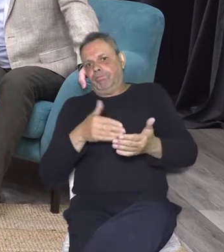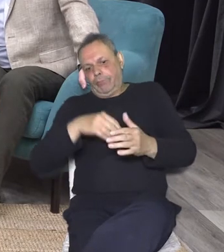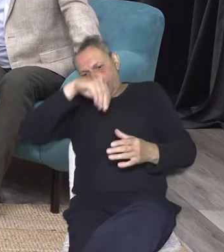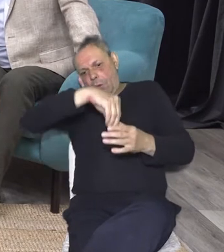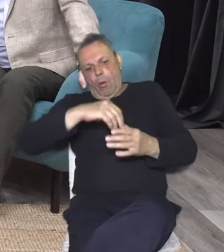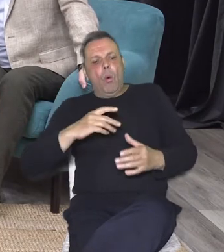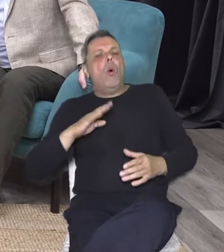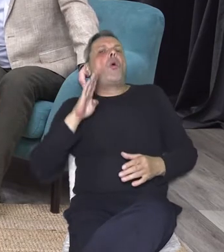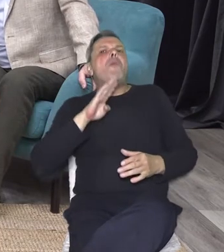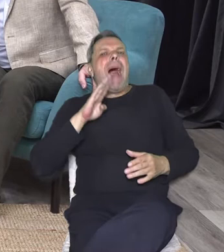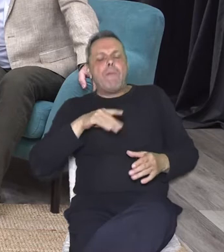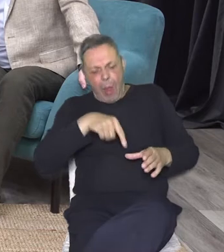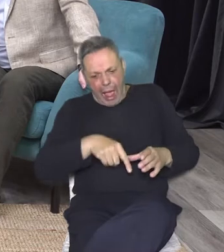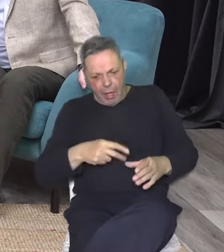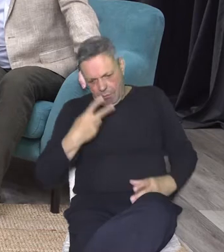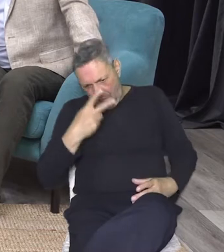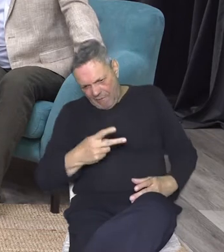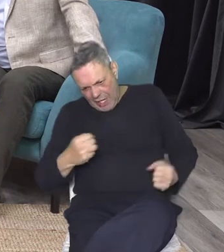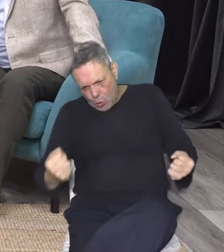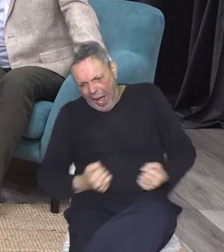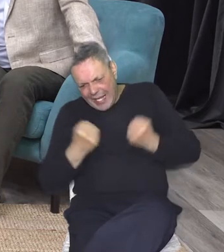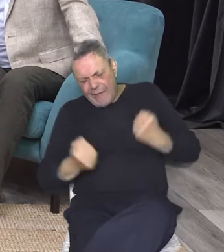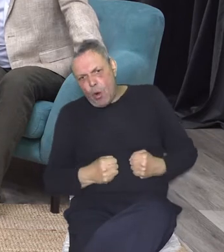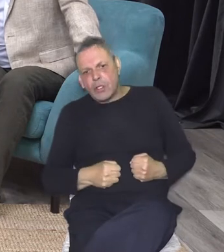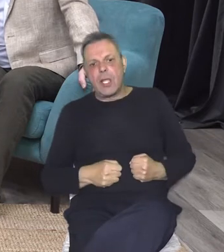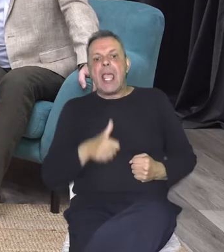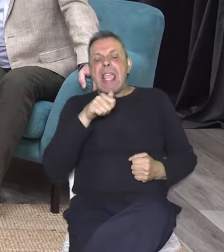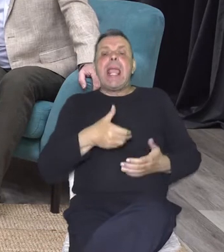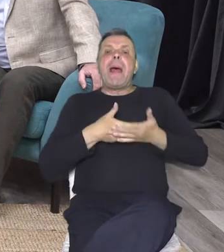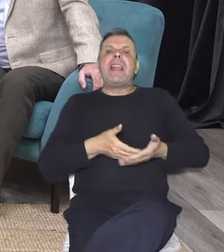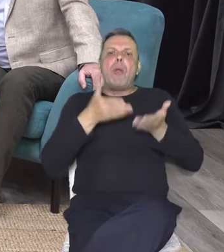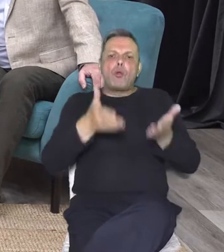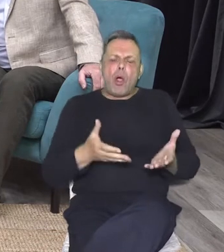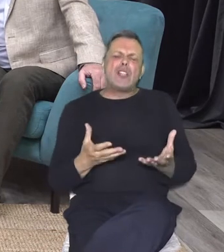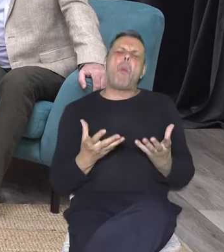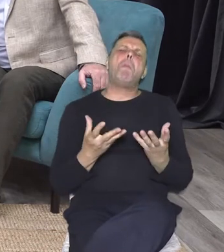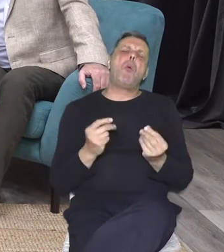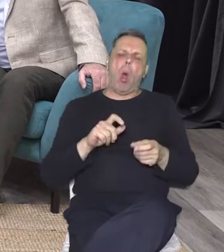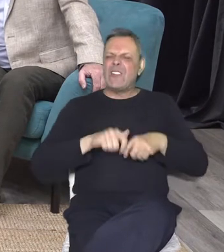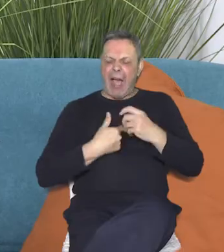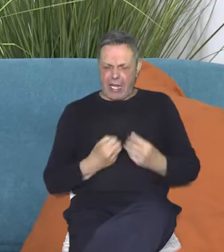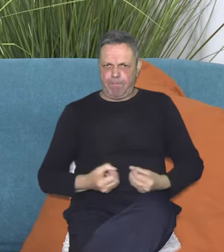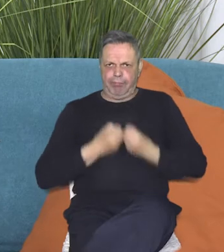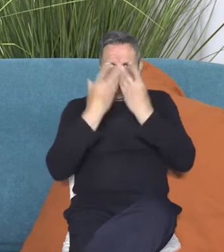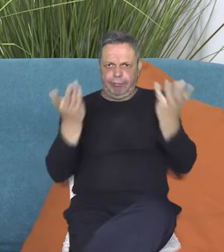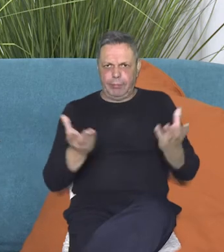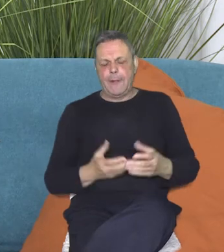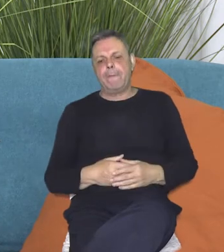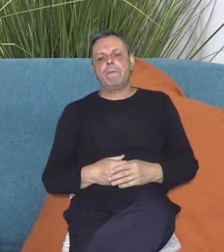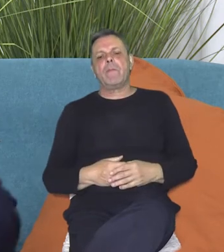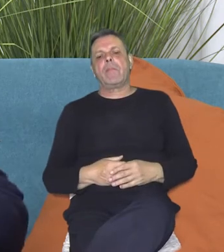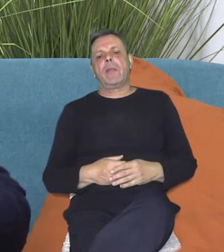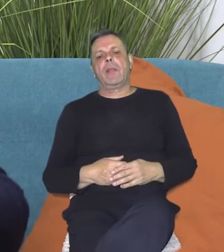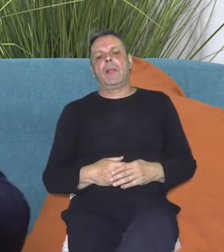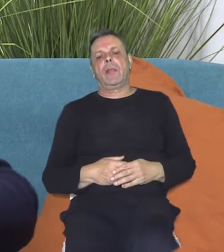iglom ulazili u mozak, gledali aktivnost njegovu, fenomenalan. I onda se na temelju toga poslije jako puno ovih